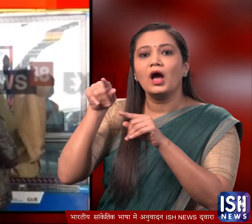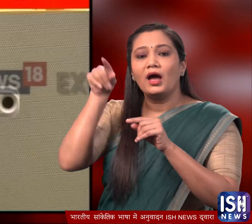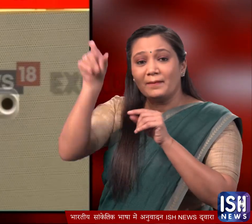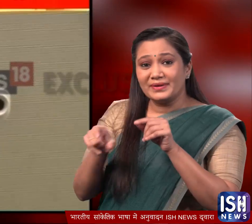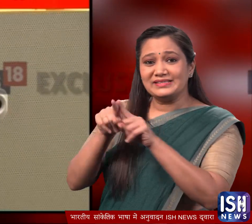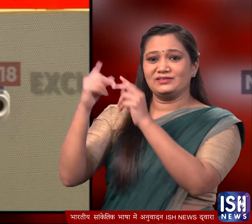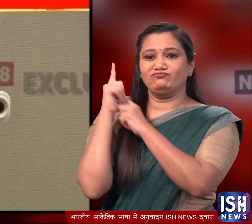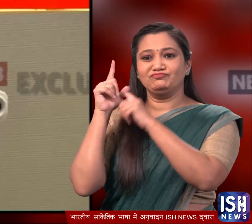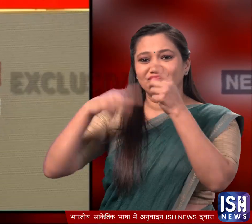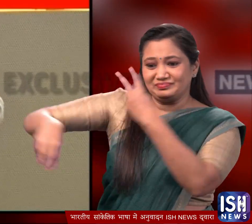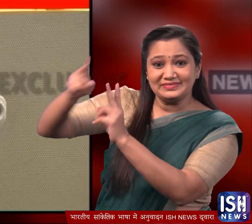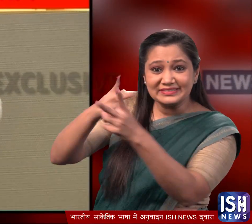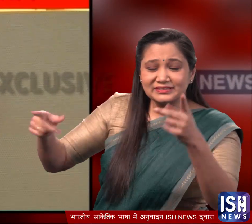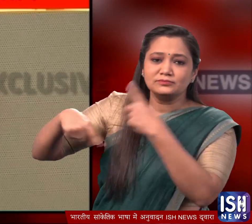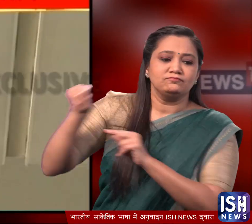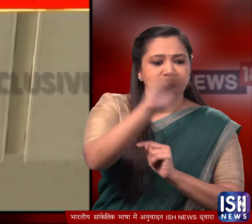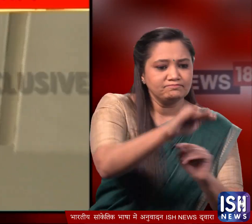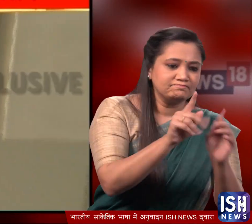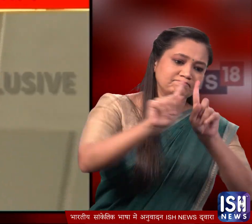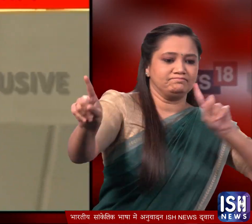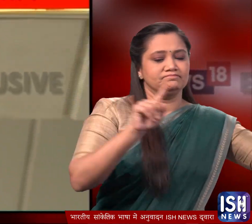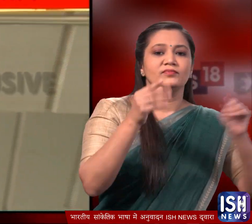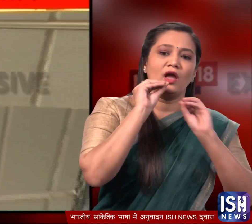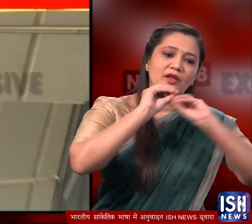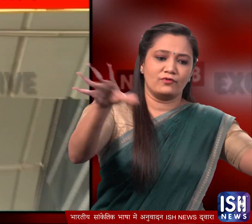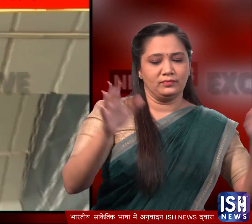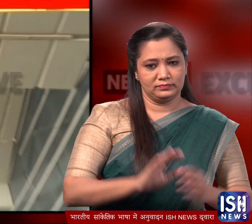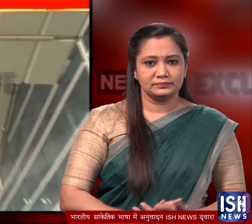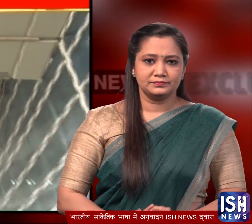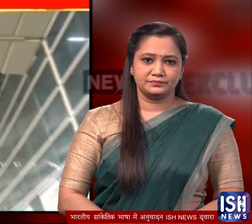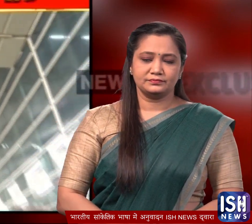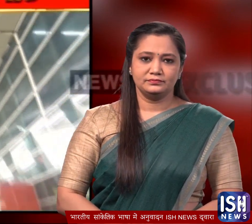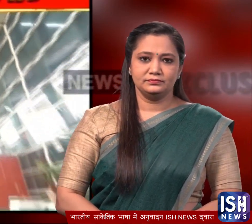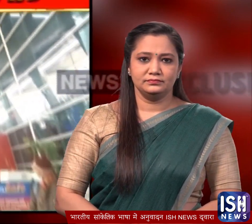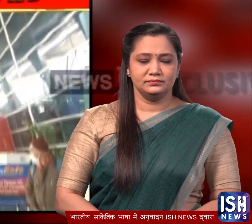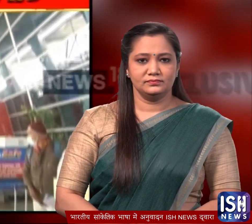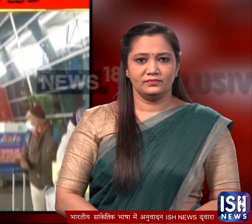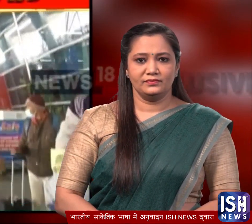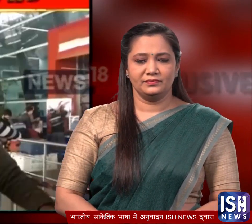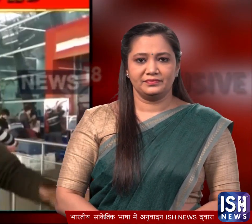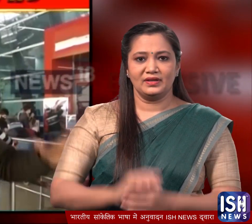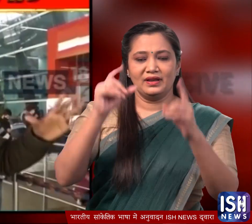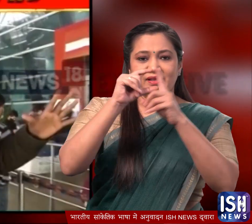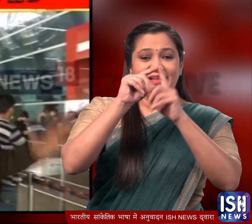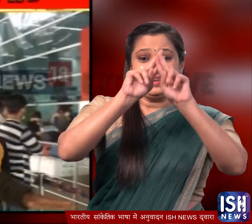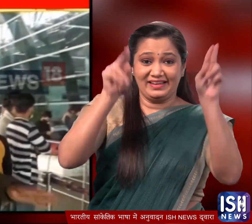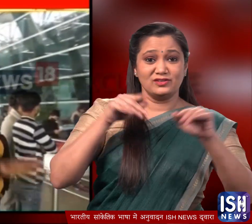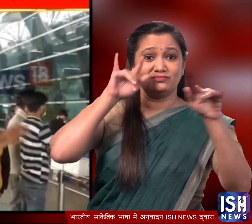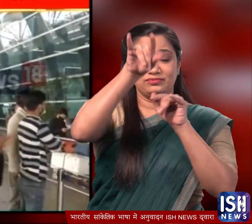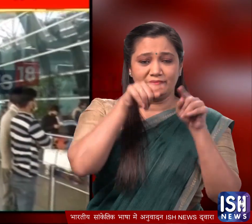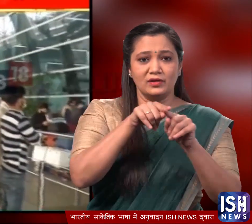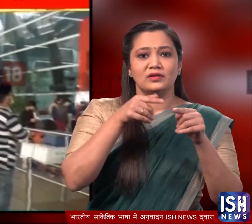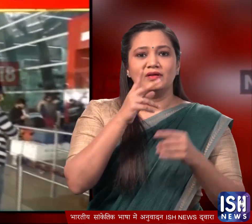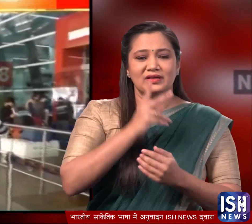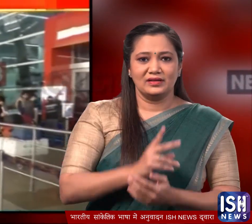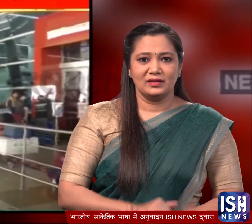सिग्नल भेजकर अलर्ट कर देंगे, जिसके बाद वहां तैनात सुरक्षाकर्मी लोगों से जरूरी दूरी का पालन करवाने में जुट जाएंगे। दिल्ली के